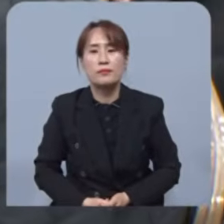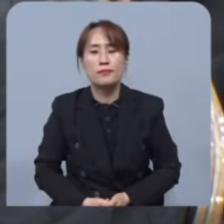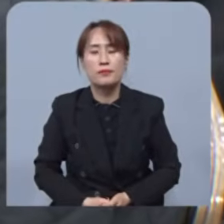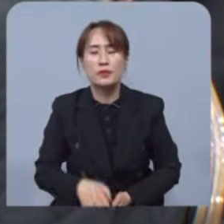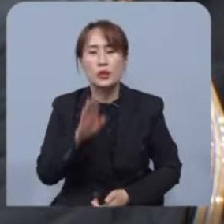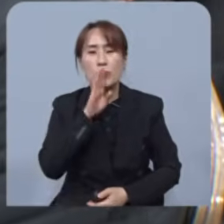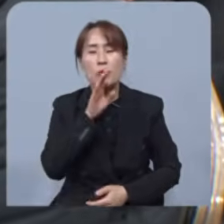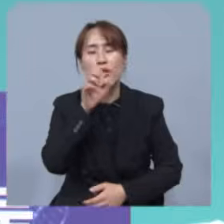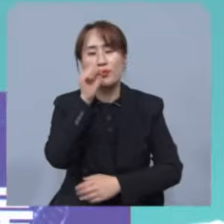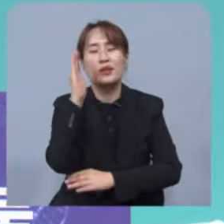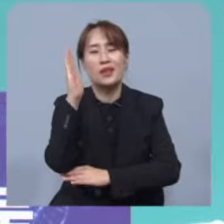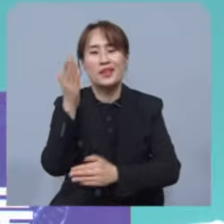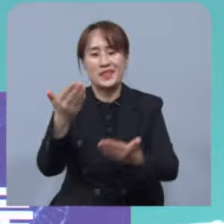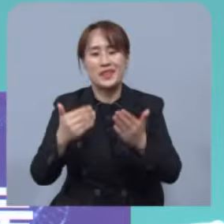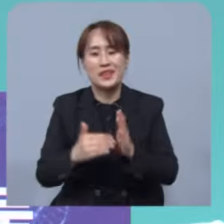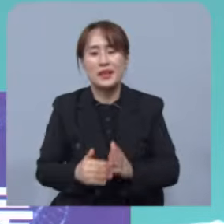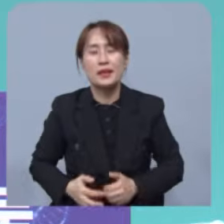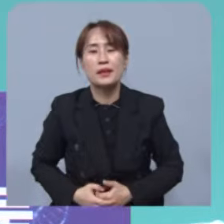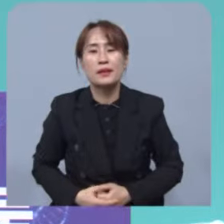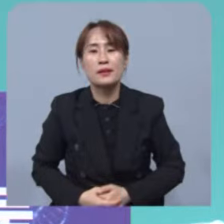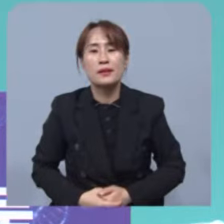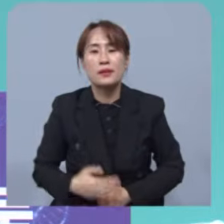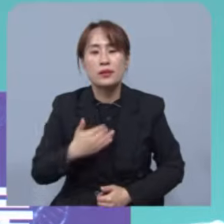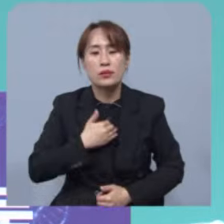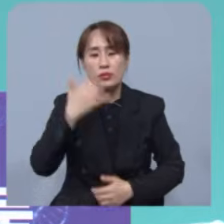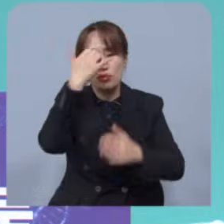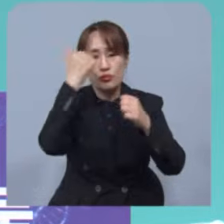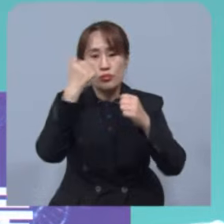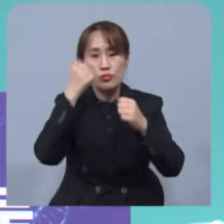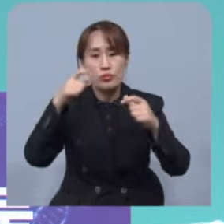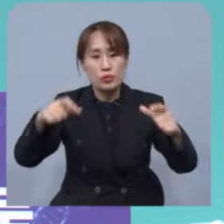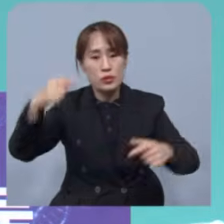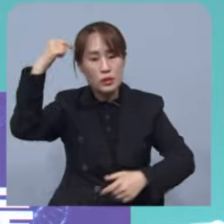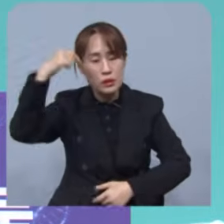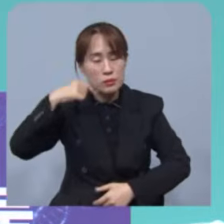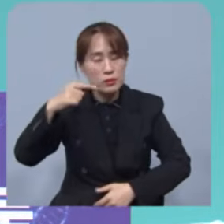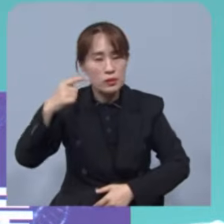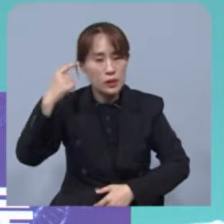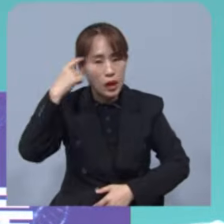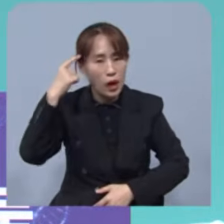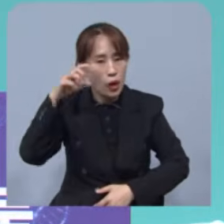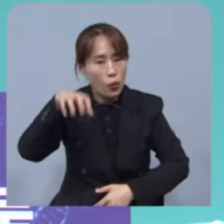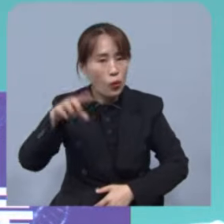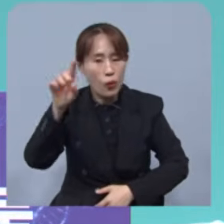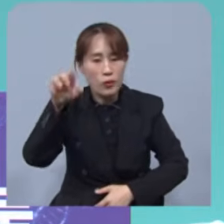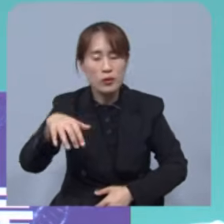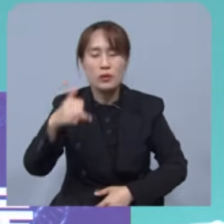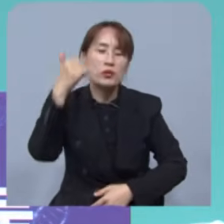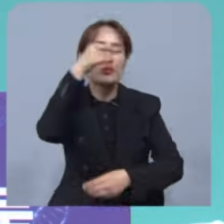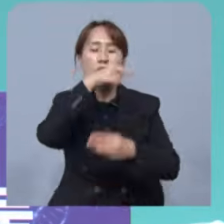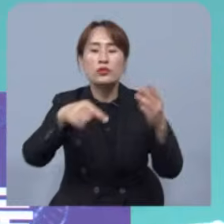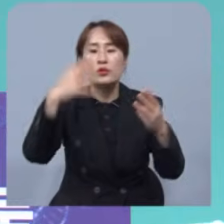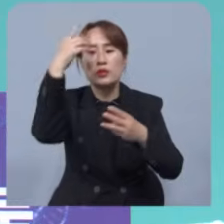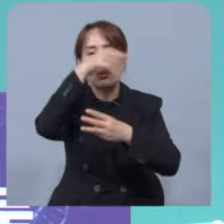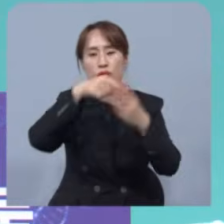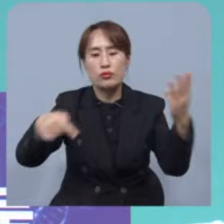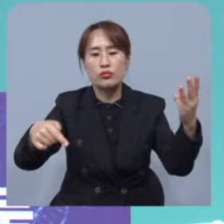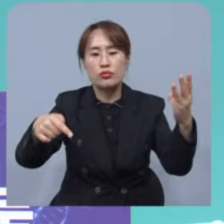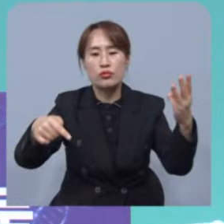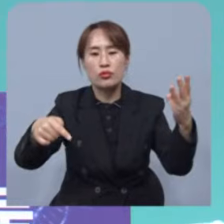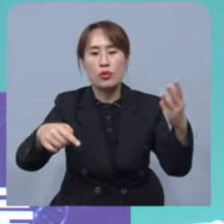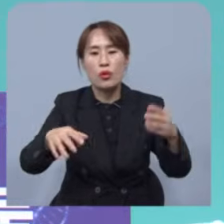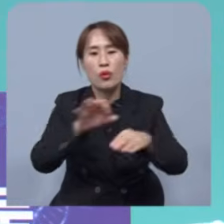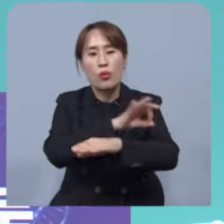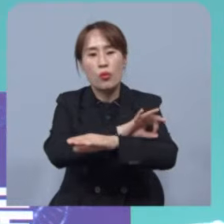정말 좋은 지적을 해주셨습니다. 저도 사실 충북 그러면은 떠오르는 데가 충주, 청주,